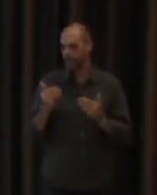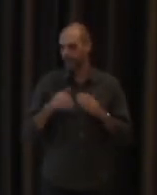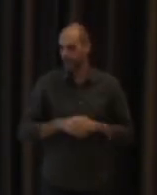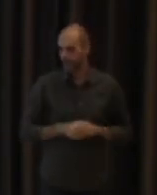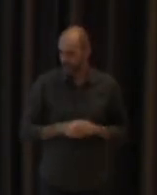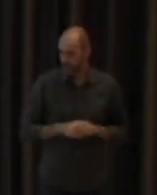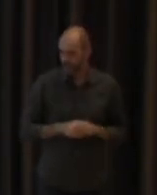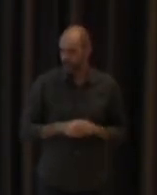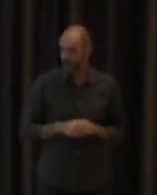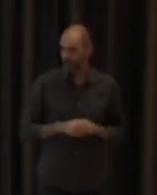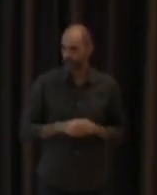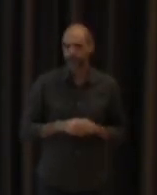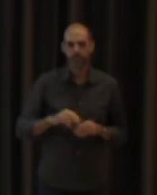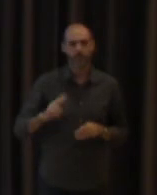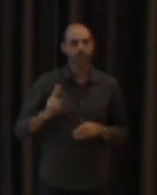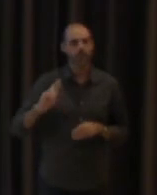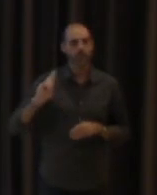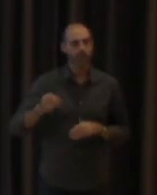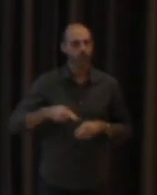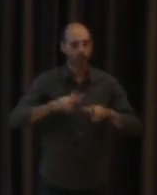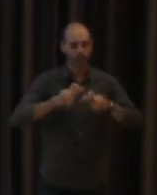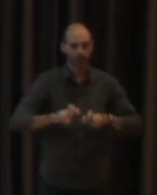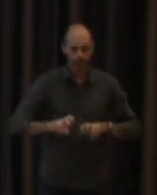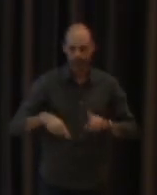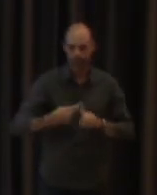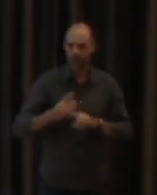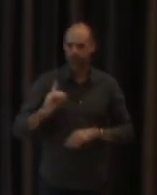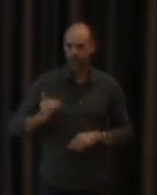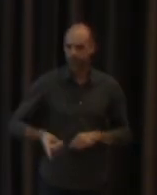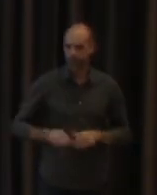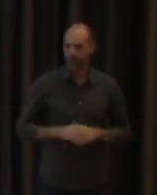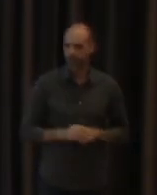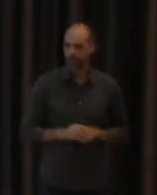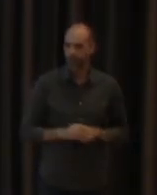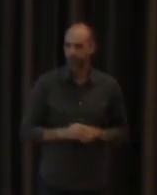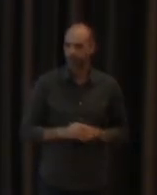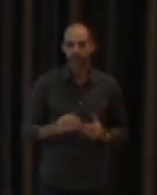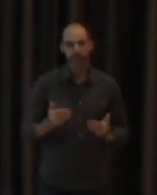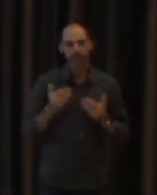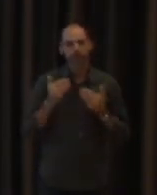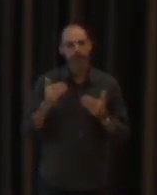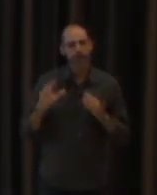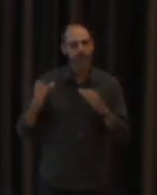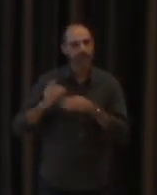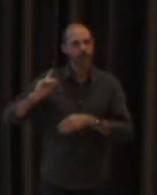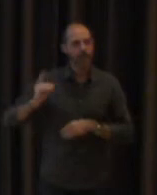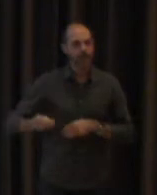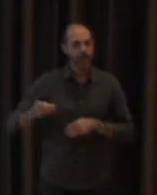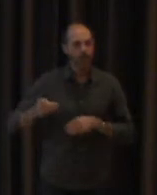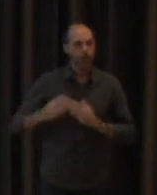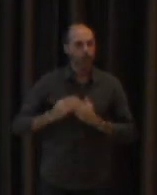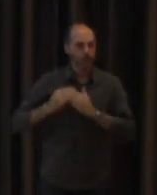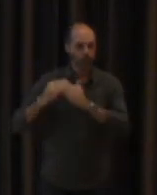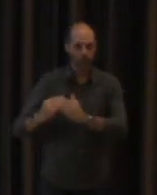les vostres paraules, vicerrector de Recerca i Degà. Agraeixo al deganat que m'hagi convidat a fer